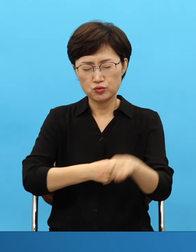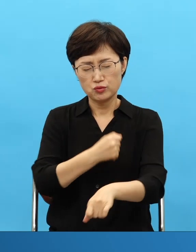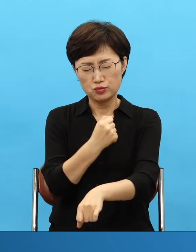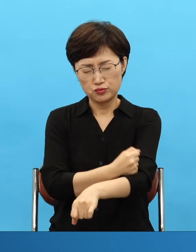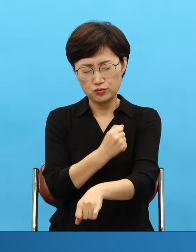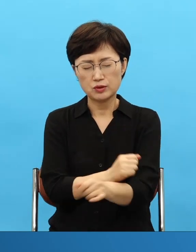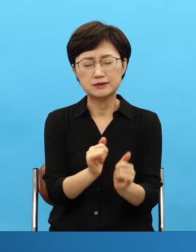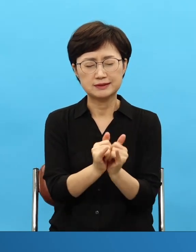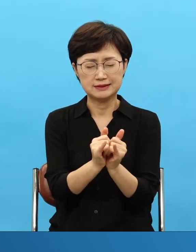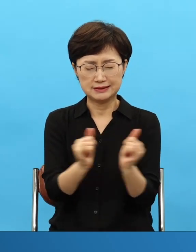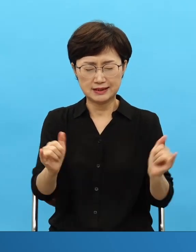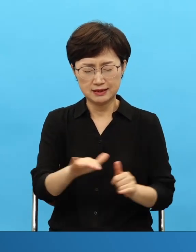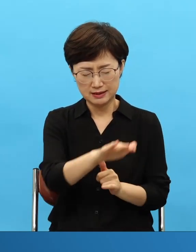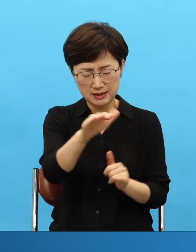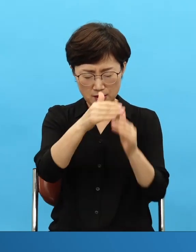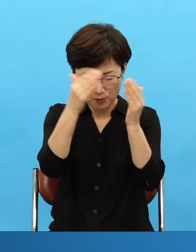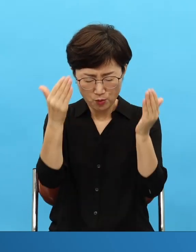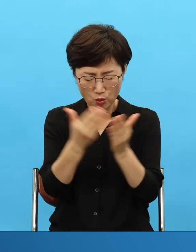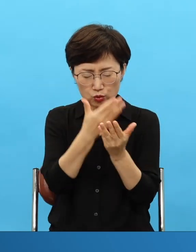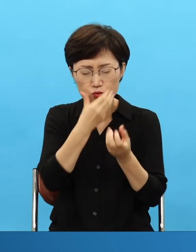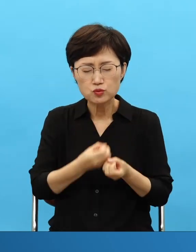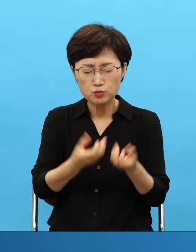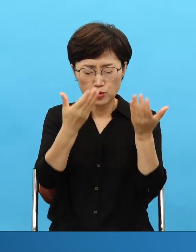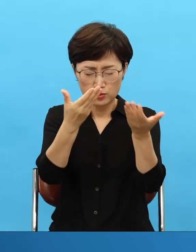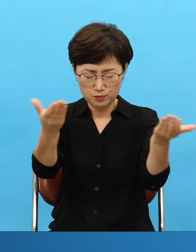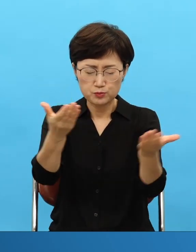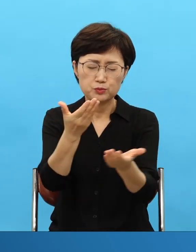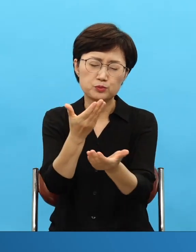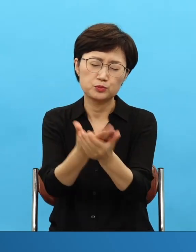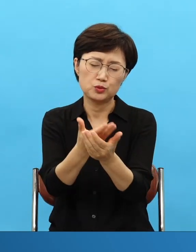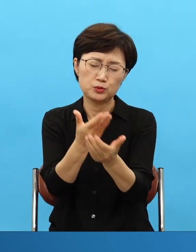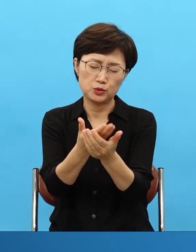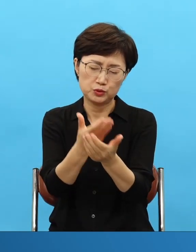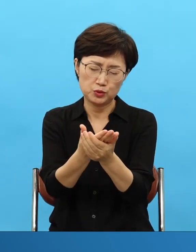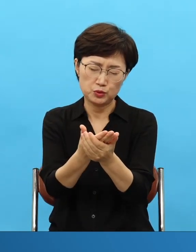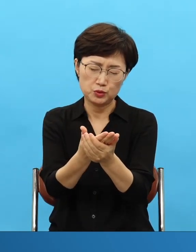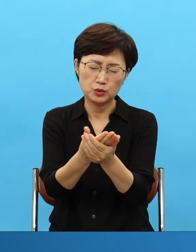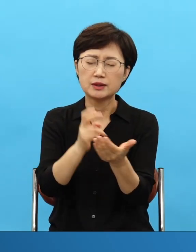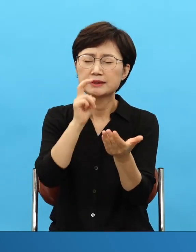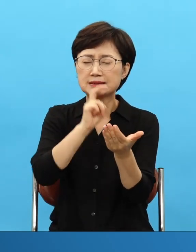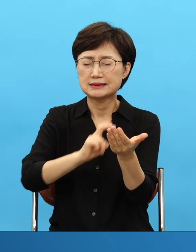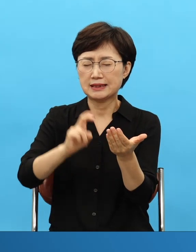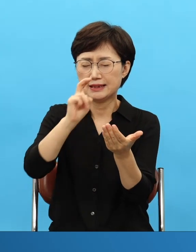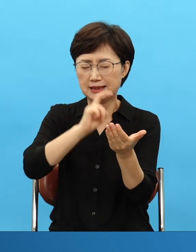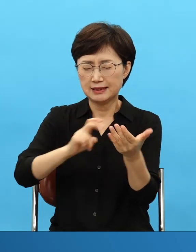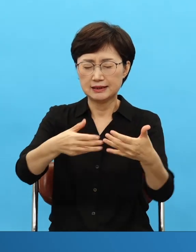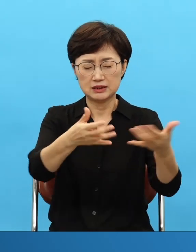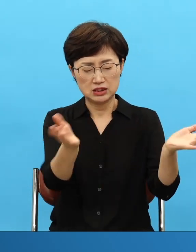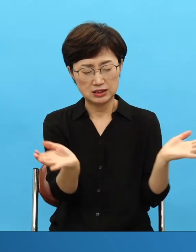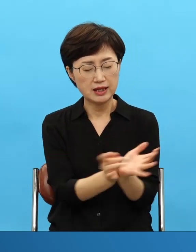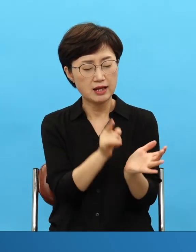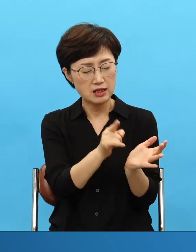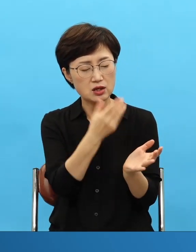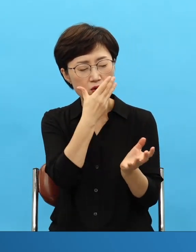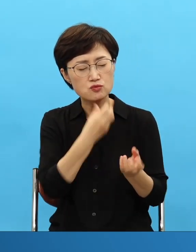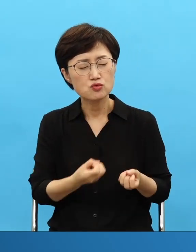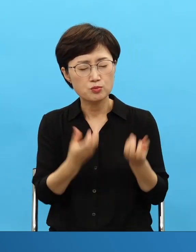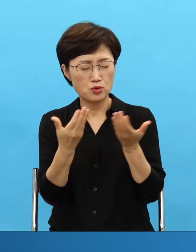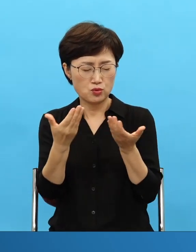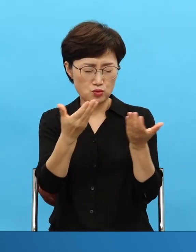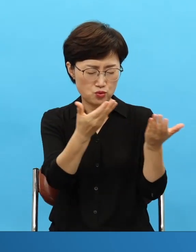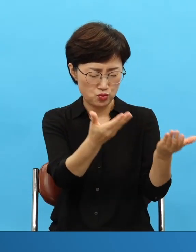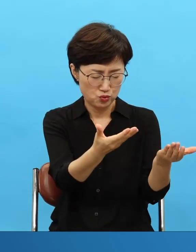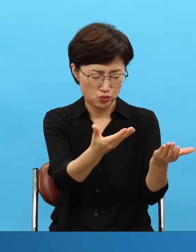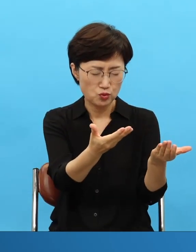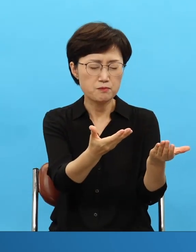축복하여 주옵소서. Please bless the hands that have prepared for this worship behind the scenes. 찬양으로 영광 돌리는 찬양대의 축복을 주님